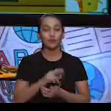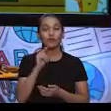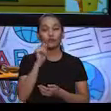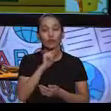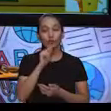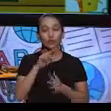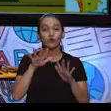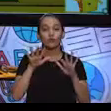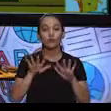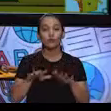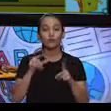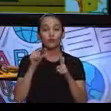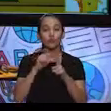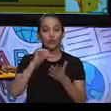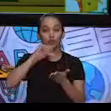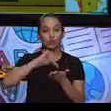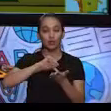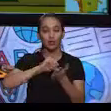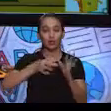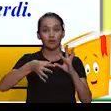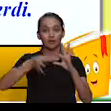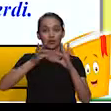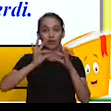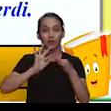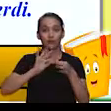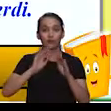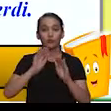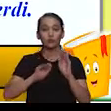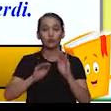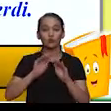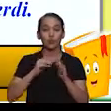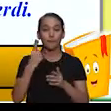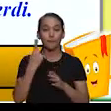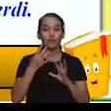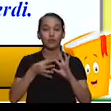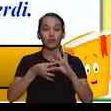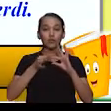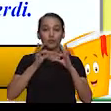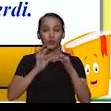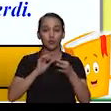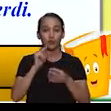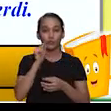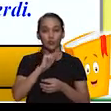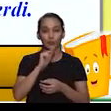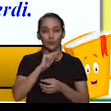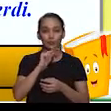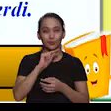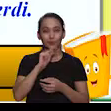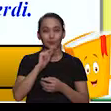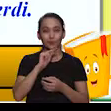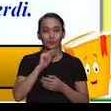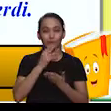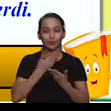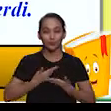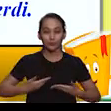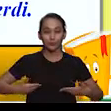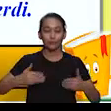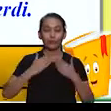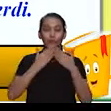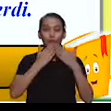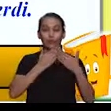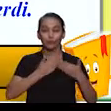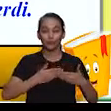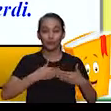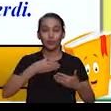so'zlari ishtirokida men gap tuzdim. Qarang, birinchi gapimizda choy bu biz sevib